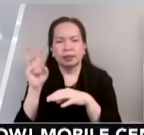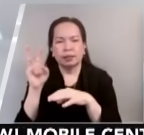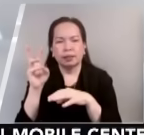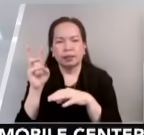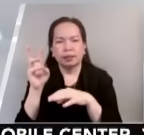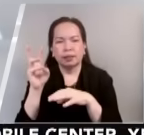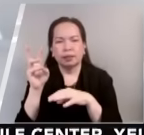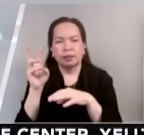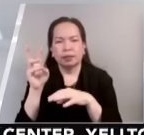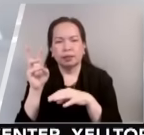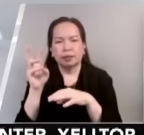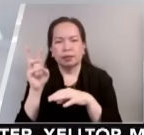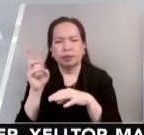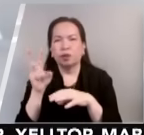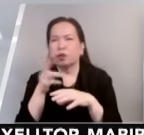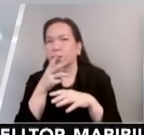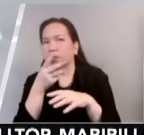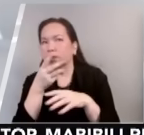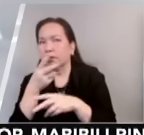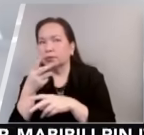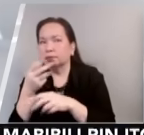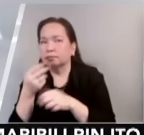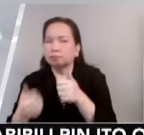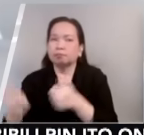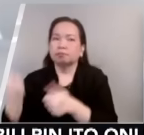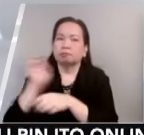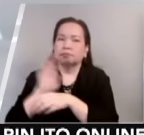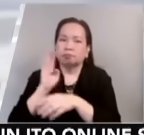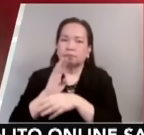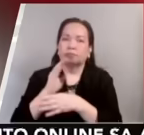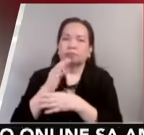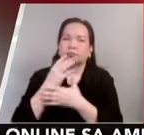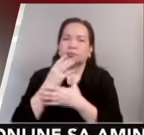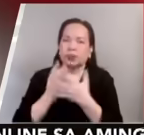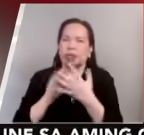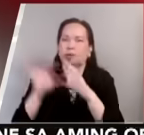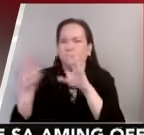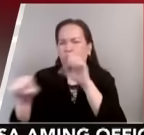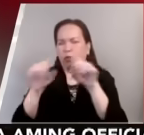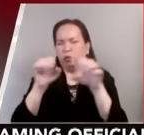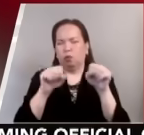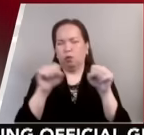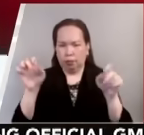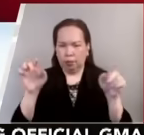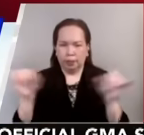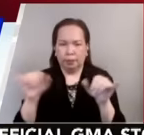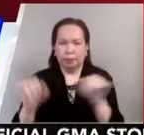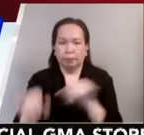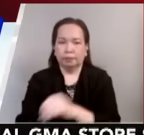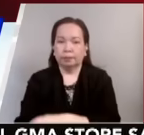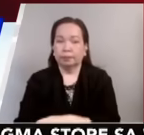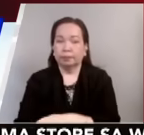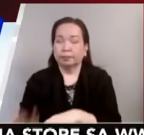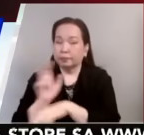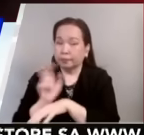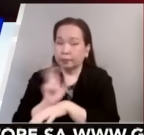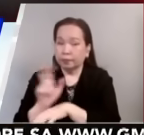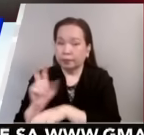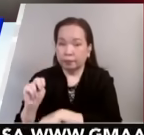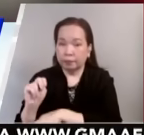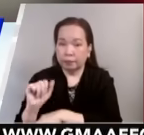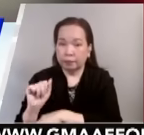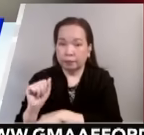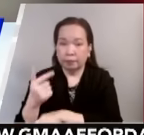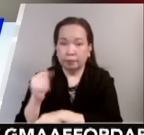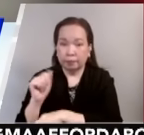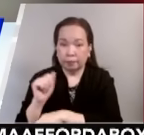operate po at ah may mga nakuha na rin po tayong mga tao po diyan sa Naga City isang tindera sa palengke ang nasita dahil